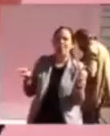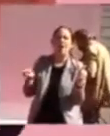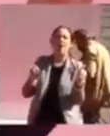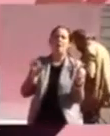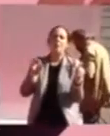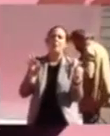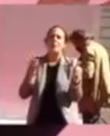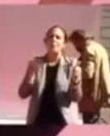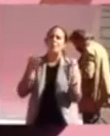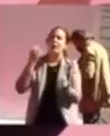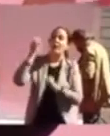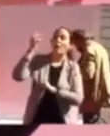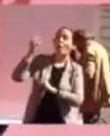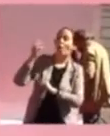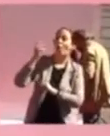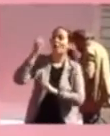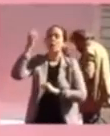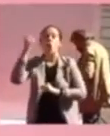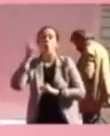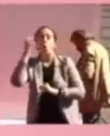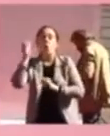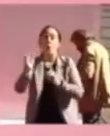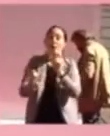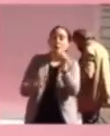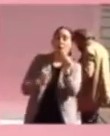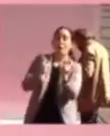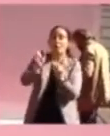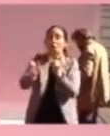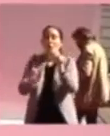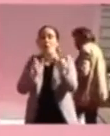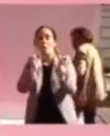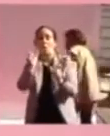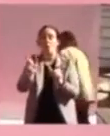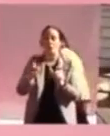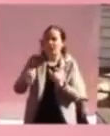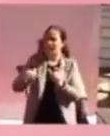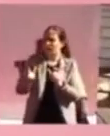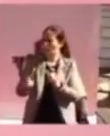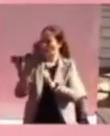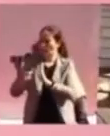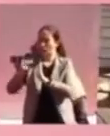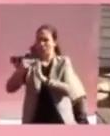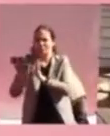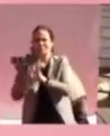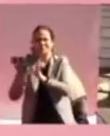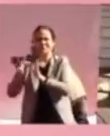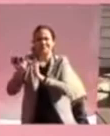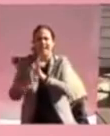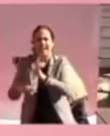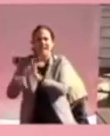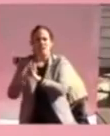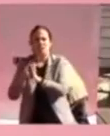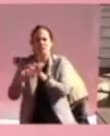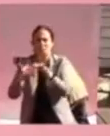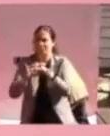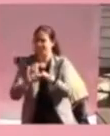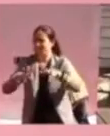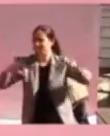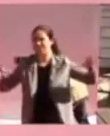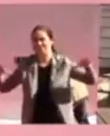eroi e le norme vigenti le norme vigenti per un quindicennio